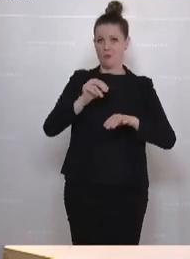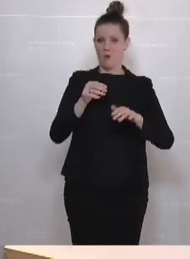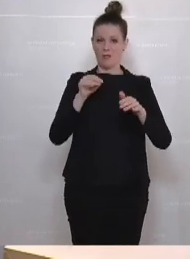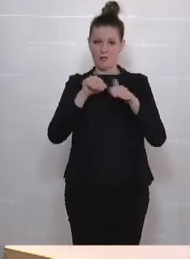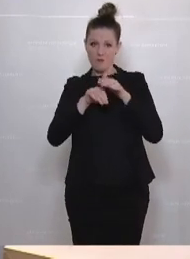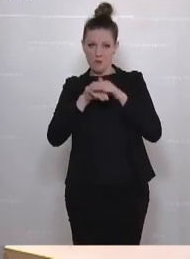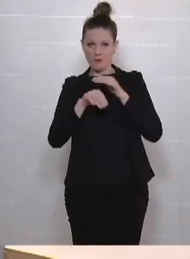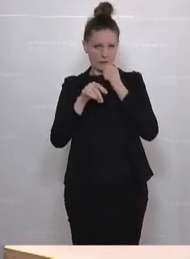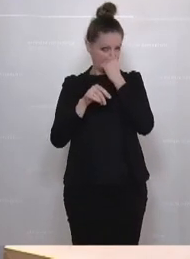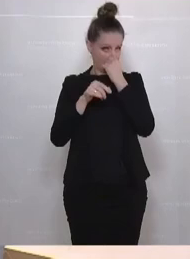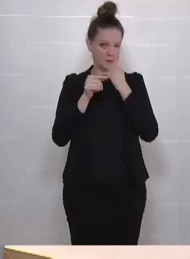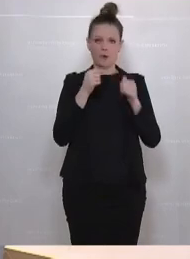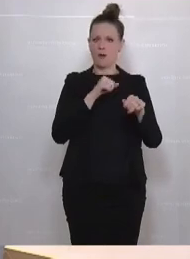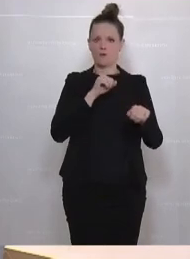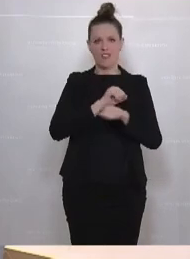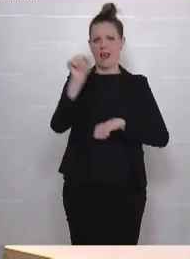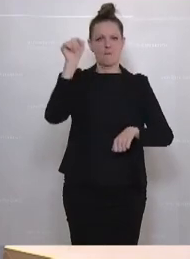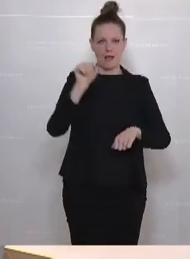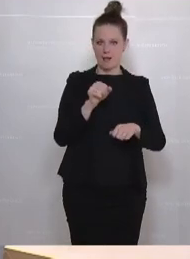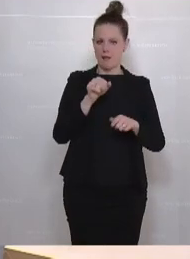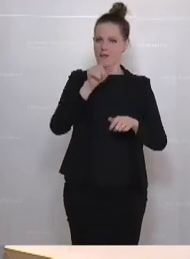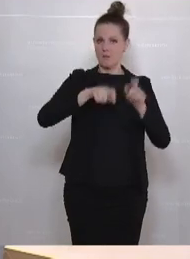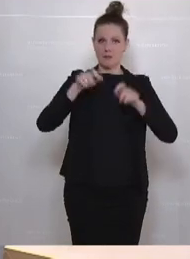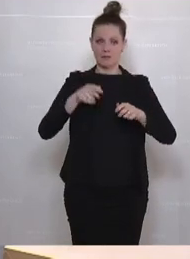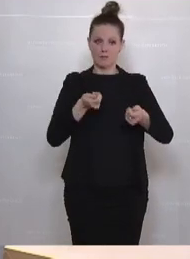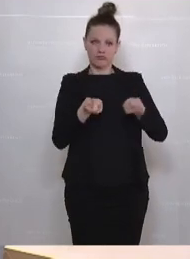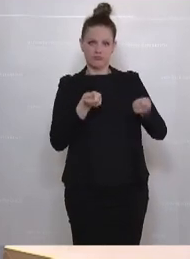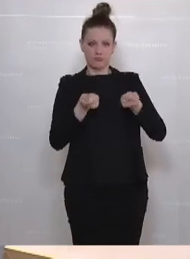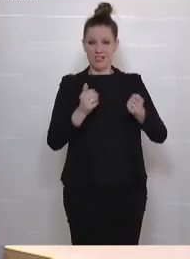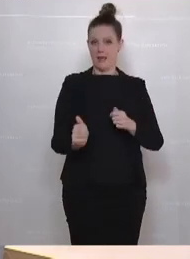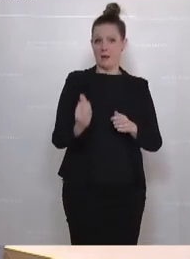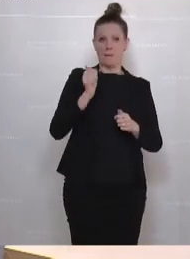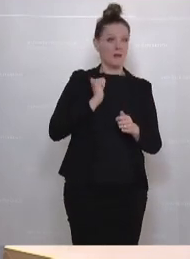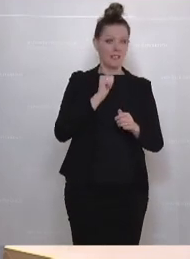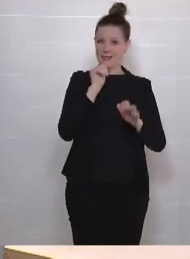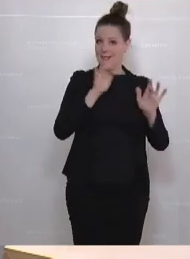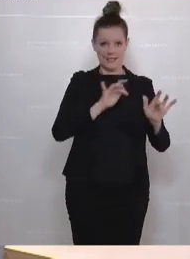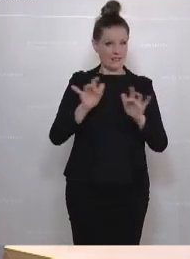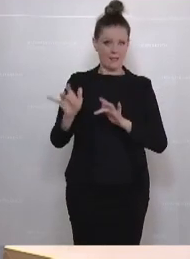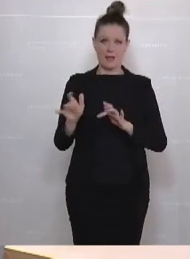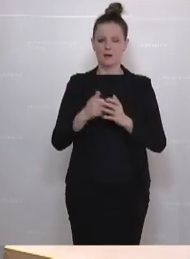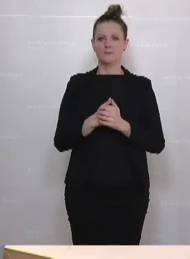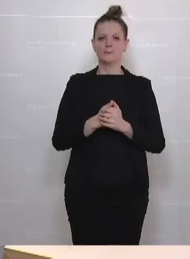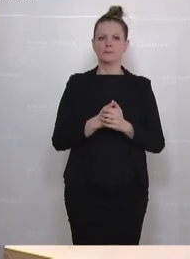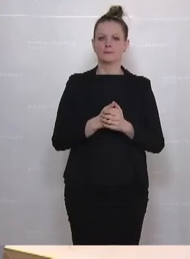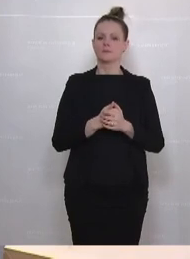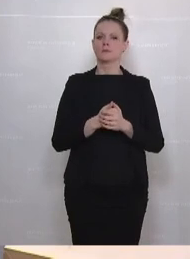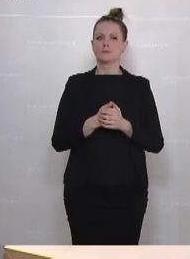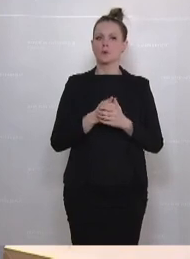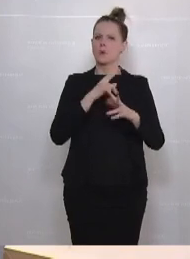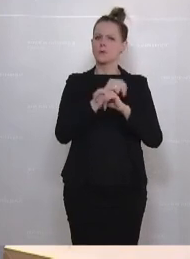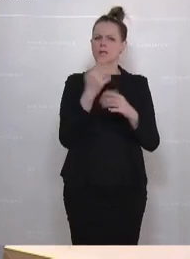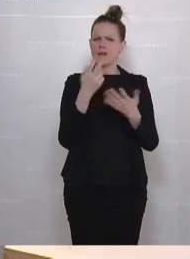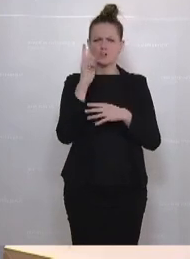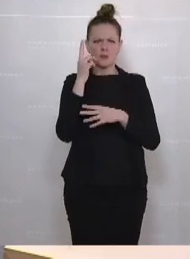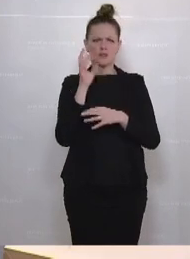ist eine von Rebellenorganisationen kontrollierte Region, wo das Militär nicht präsent ist. Welche Überlegungen gibt es denn seitens Österreich